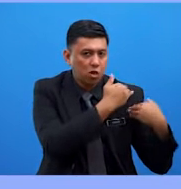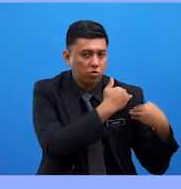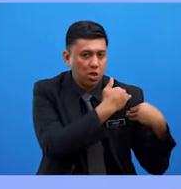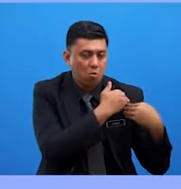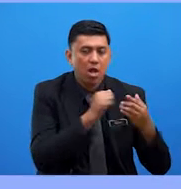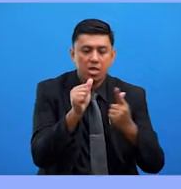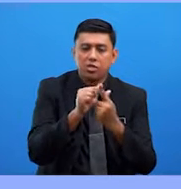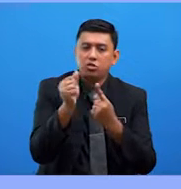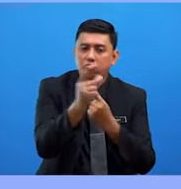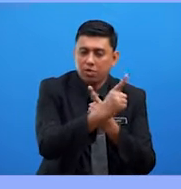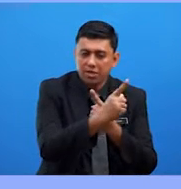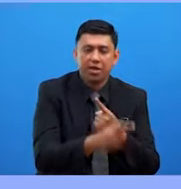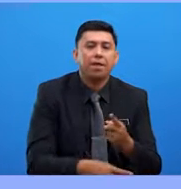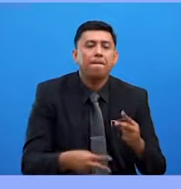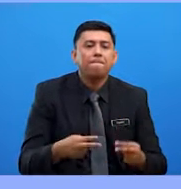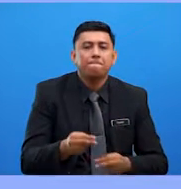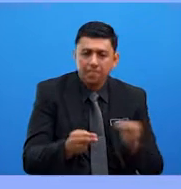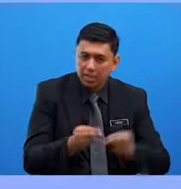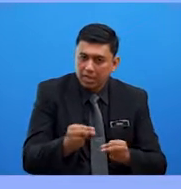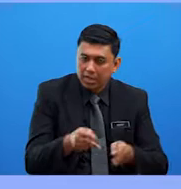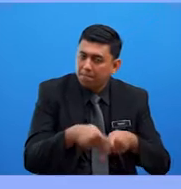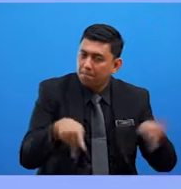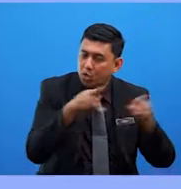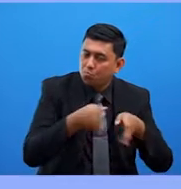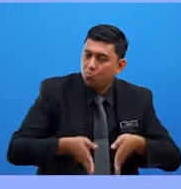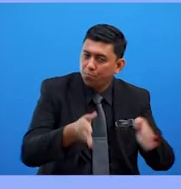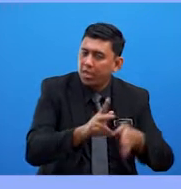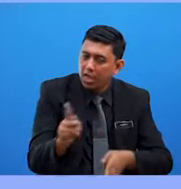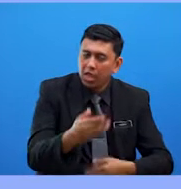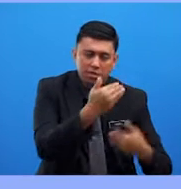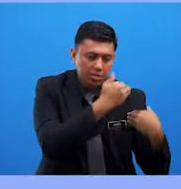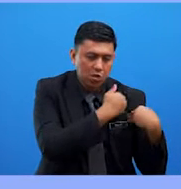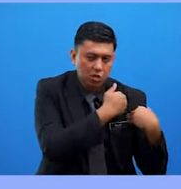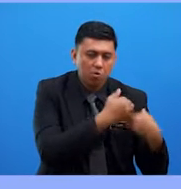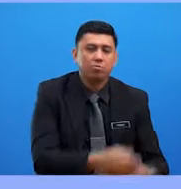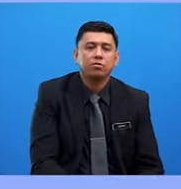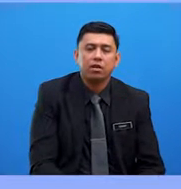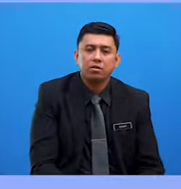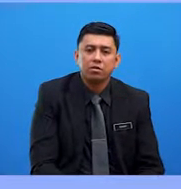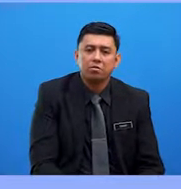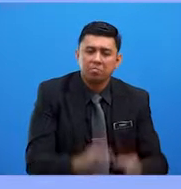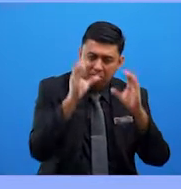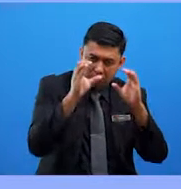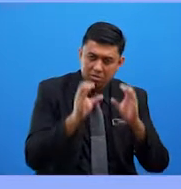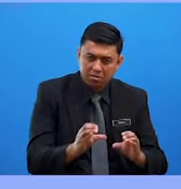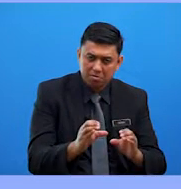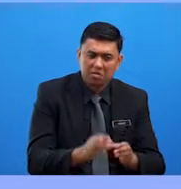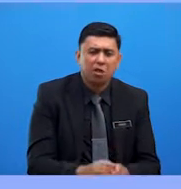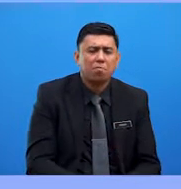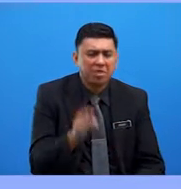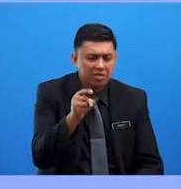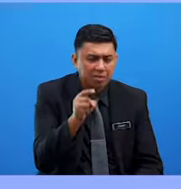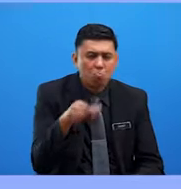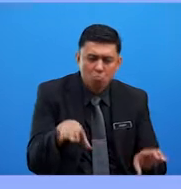tanggungjawab sosial, di mana perniagaan perlu menjalankan tanggungjawab sosial secara